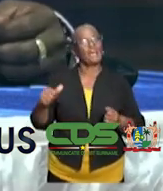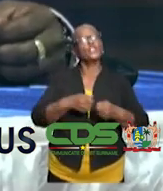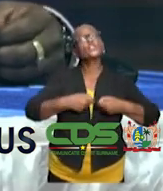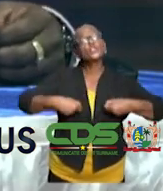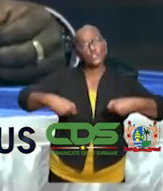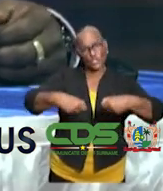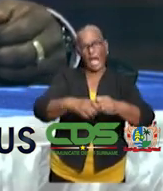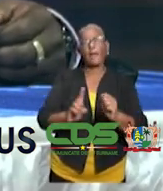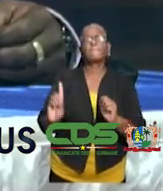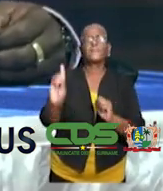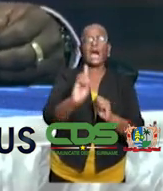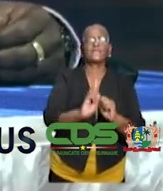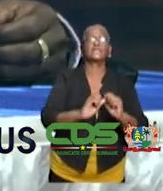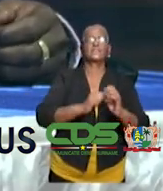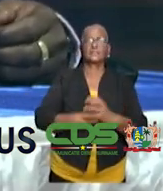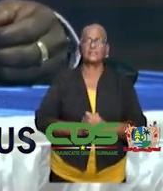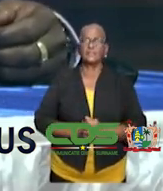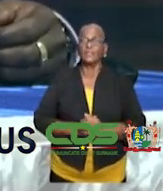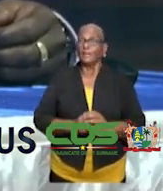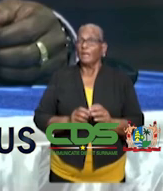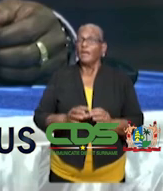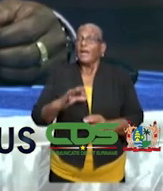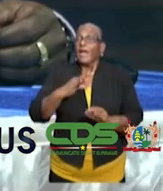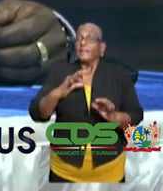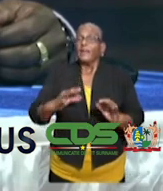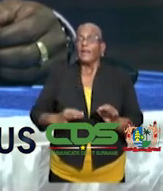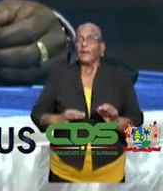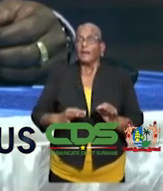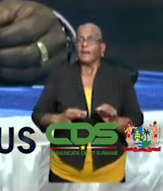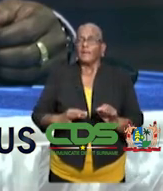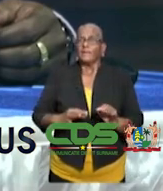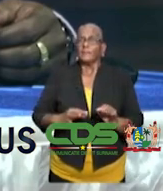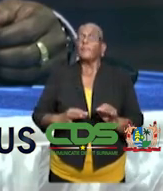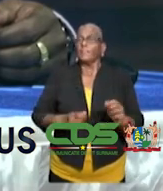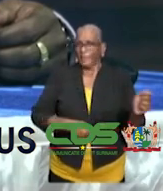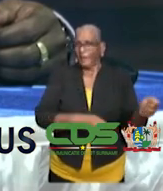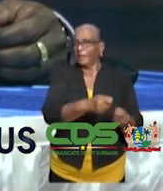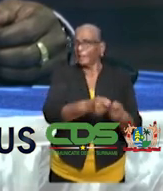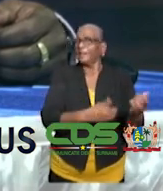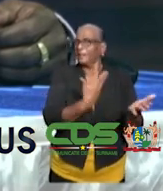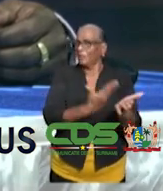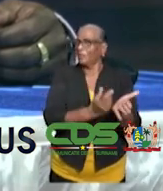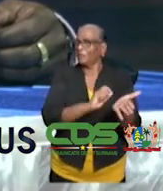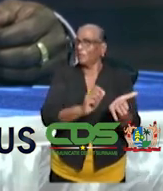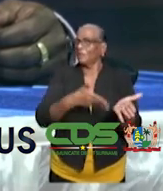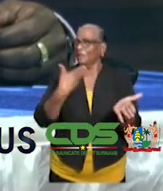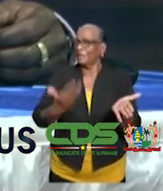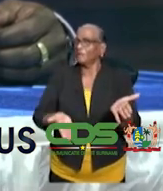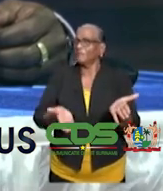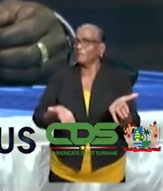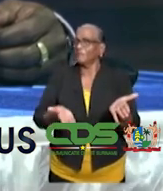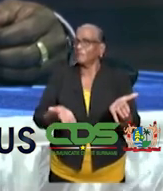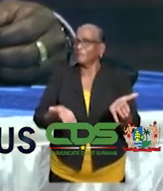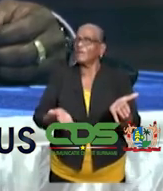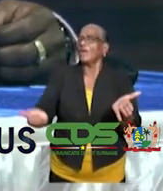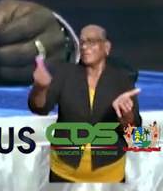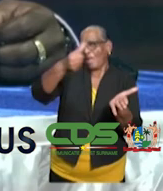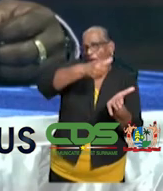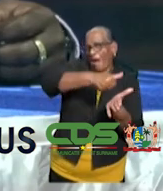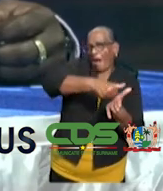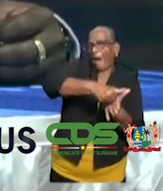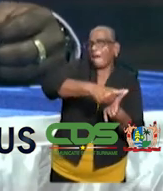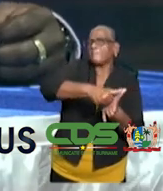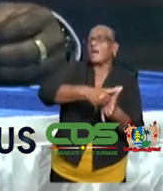partners. Uiteindelijk heeft de regering goedkeuring gegeven aan een aanpassing van de